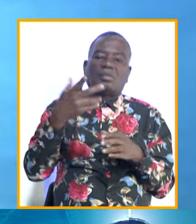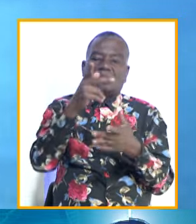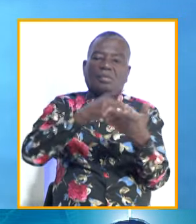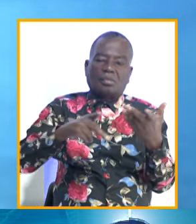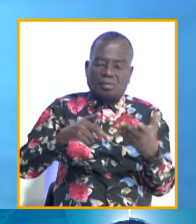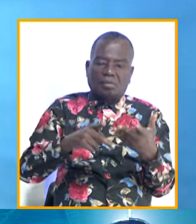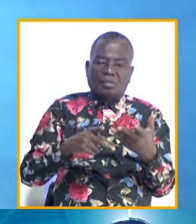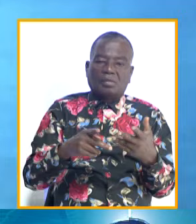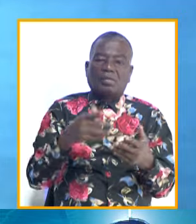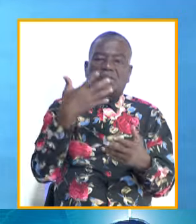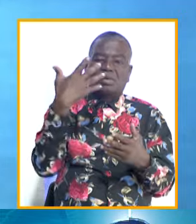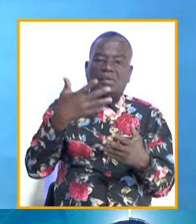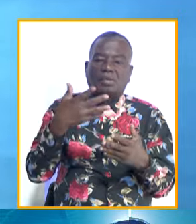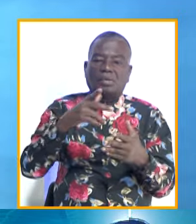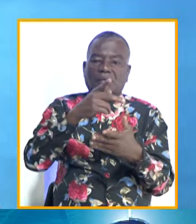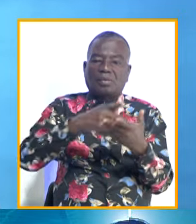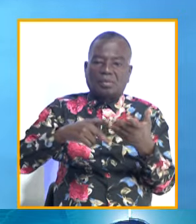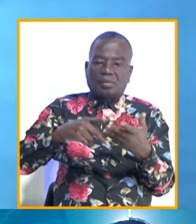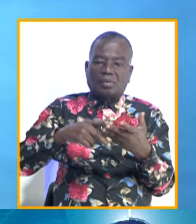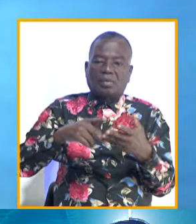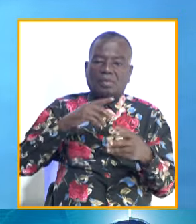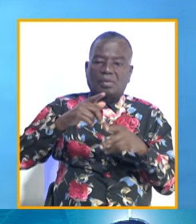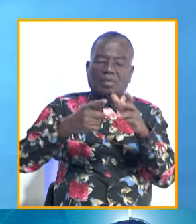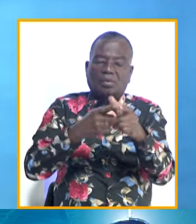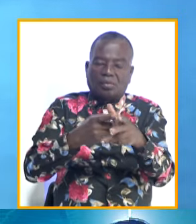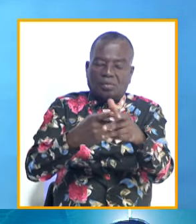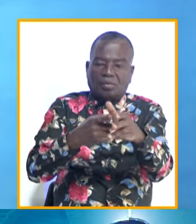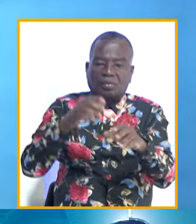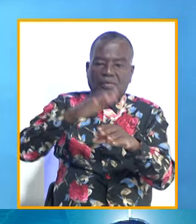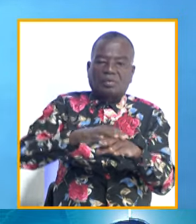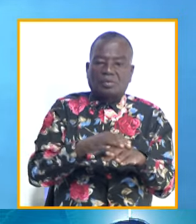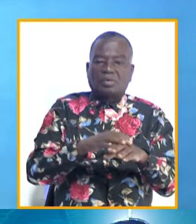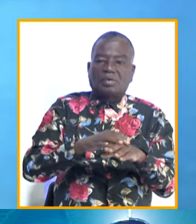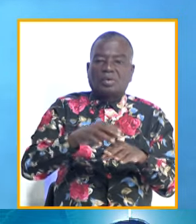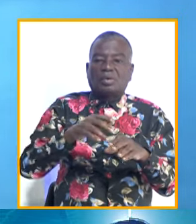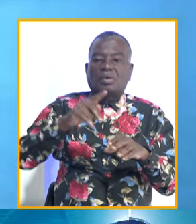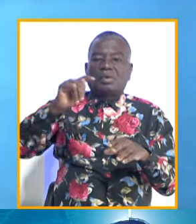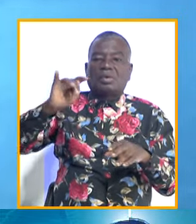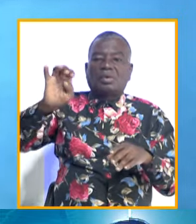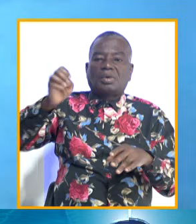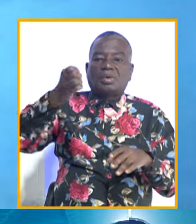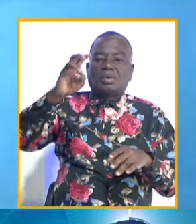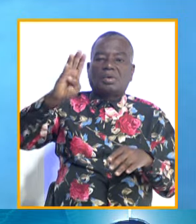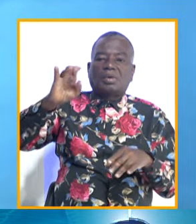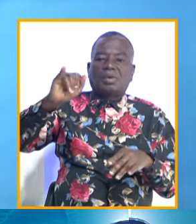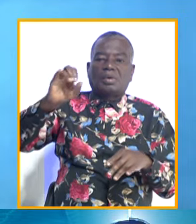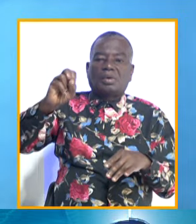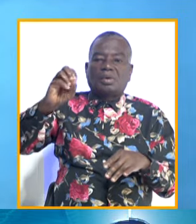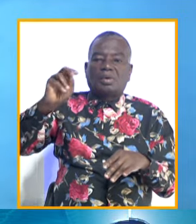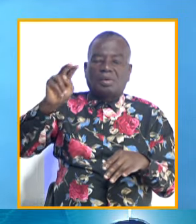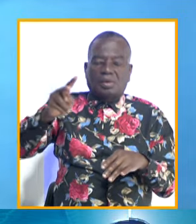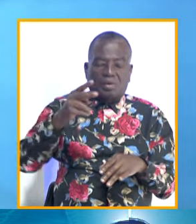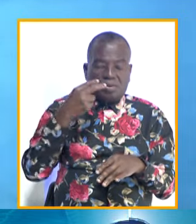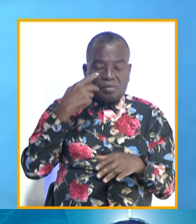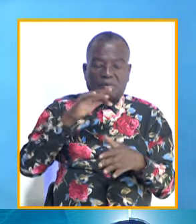l'axe Tibissou-Sakassou et remportée donc, par Kouiri Rodrigue, qui arrache en même temps le maillot jaune. Voyons tout cela avec nos